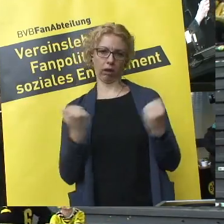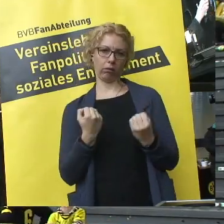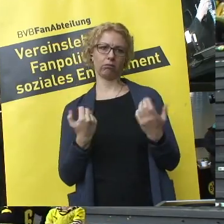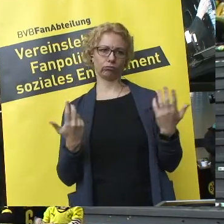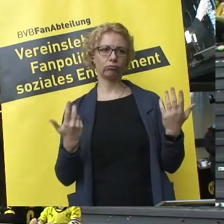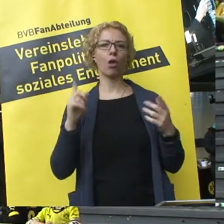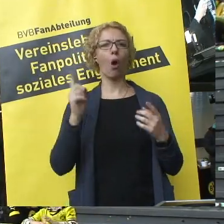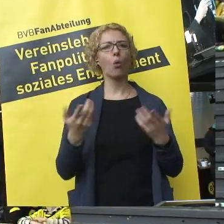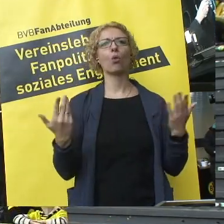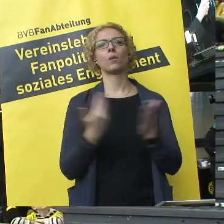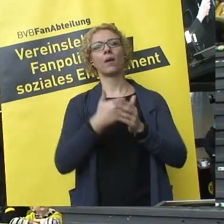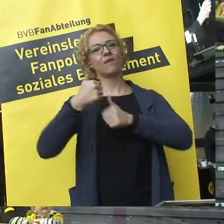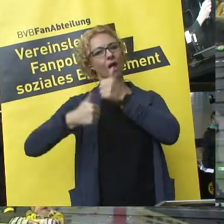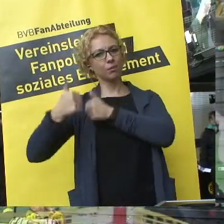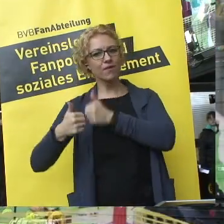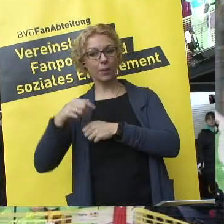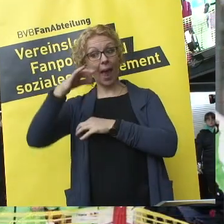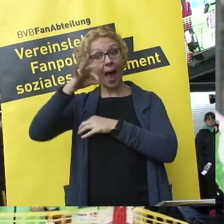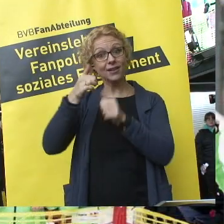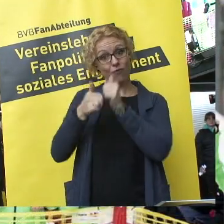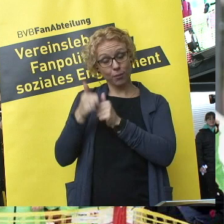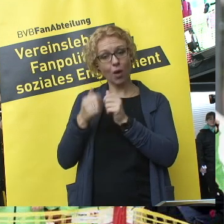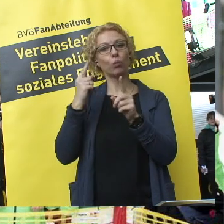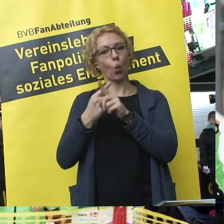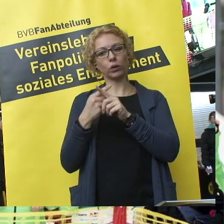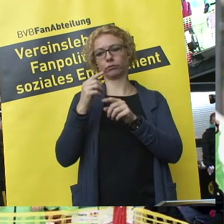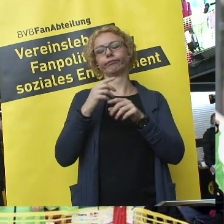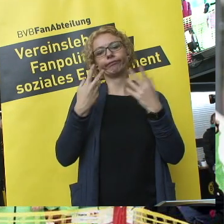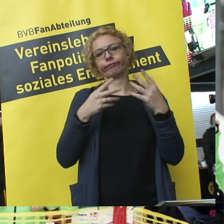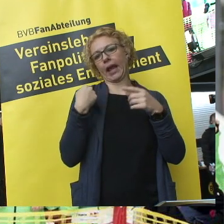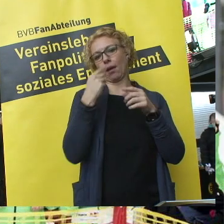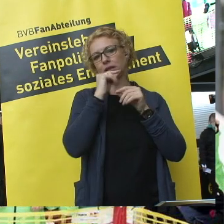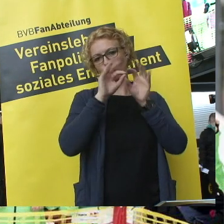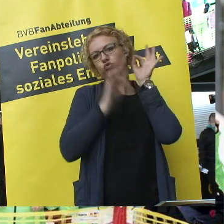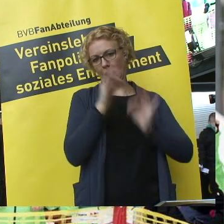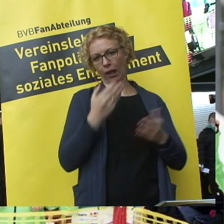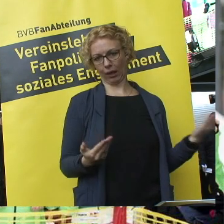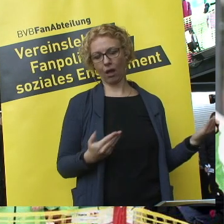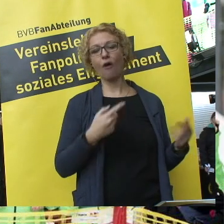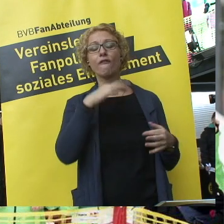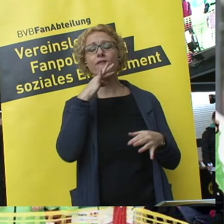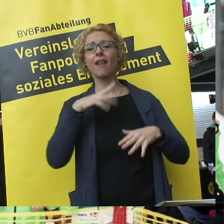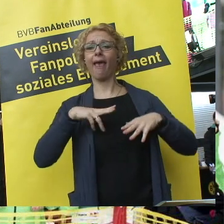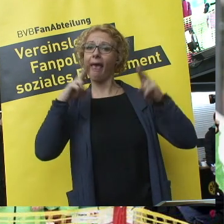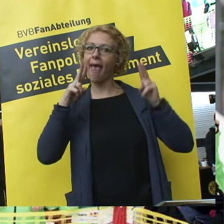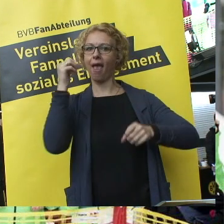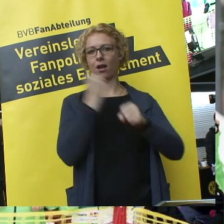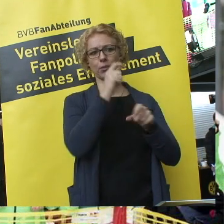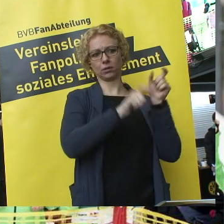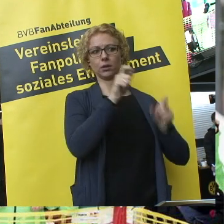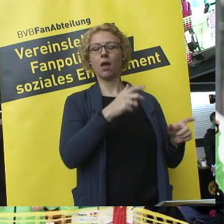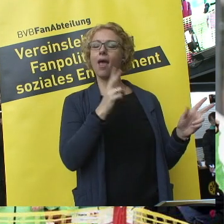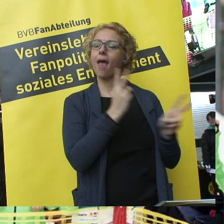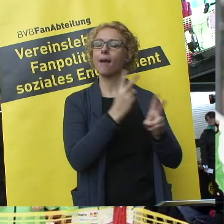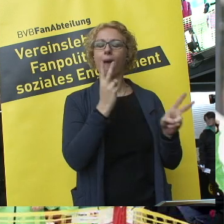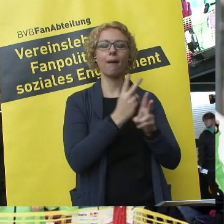wir veranstalten Wettbewerbe, Einzelwettbewerbe und die genannten Spiele. Dabei sind sehr viele Ehrenamtler für uns tätig. Mein Appell geht